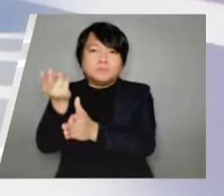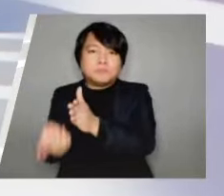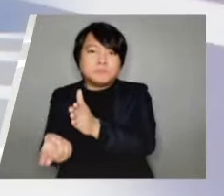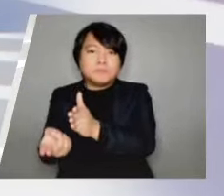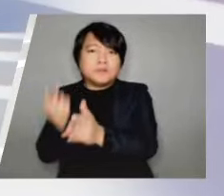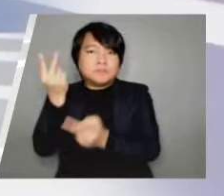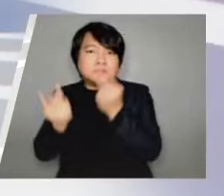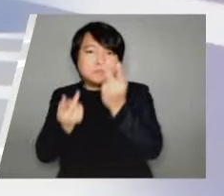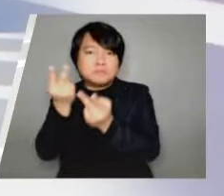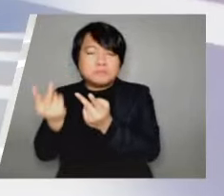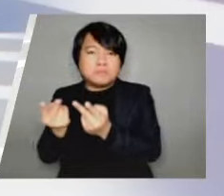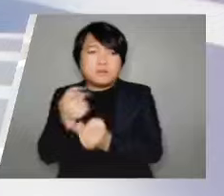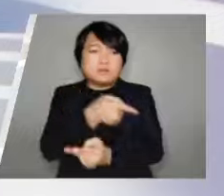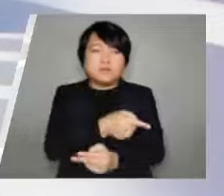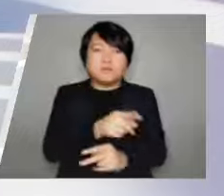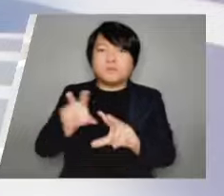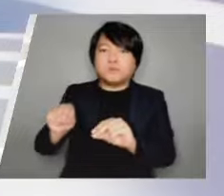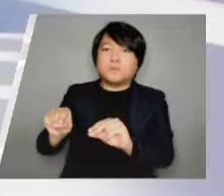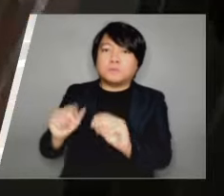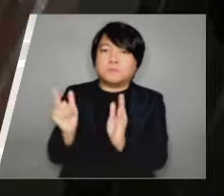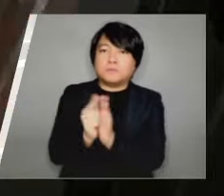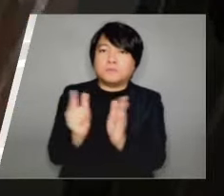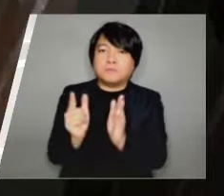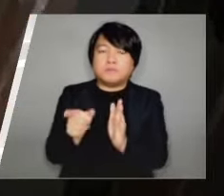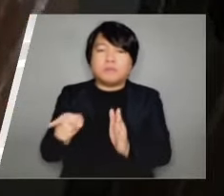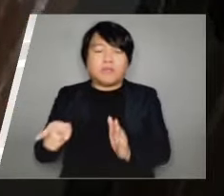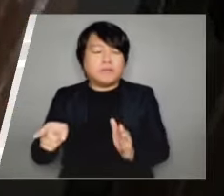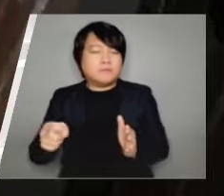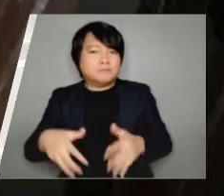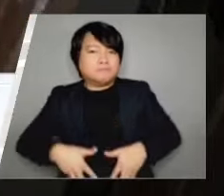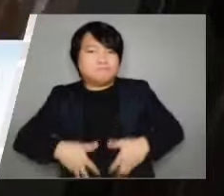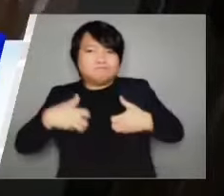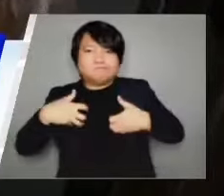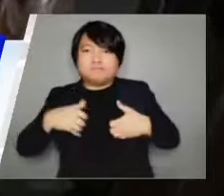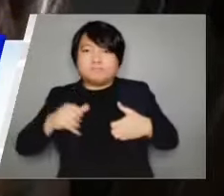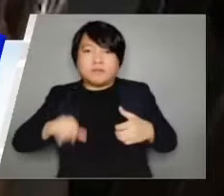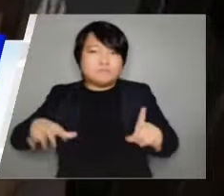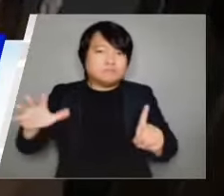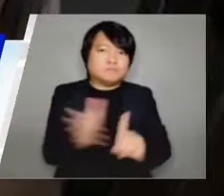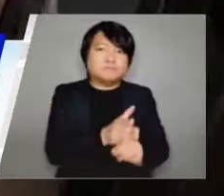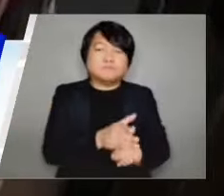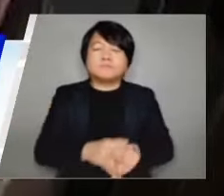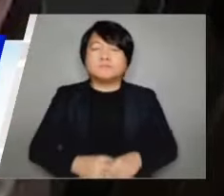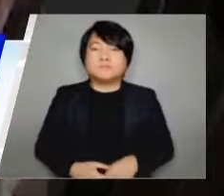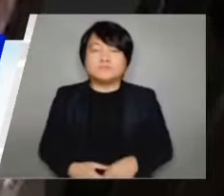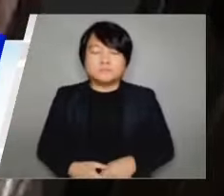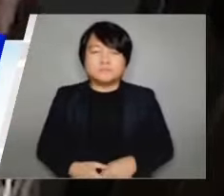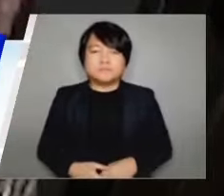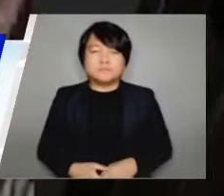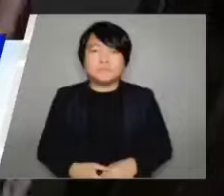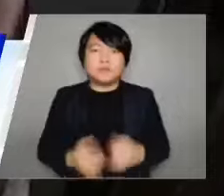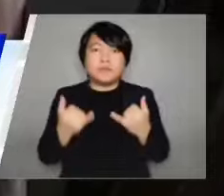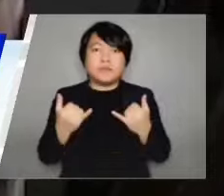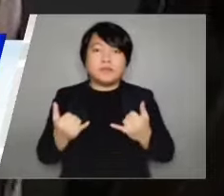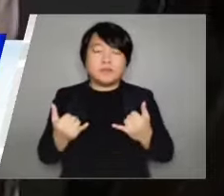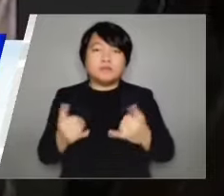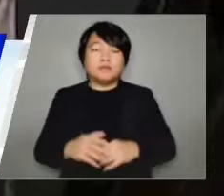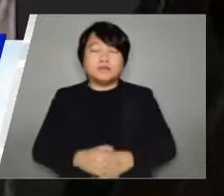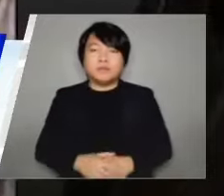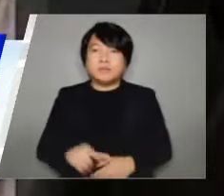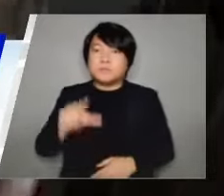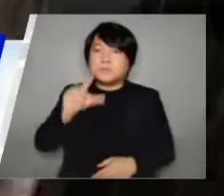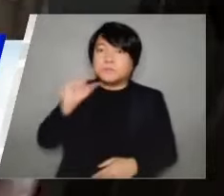nagawa niyang saktan ang kanyang nanay. Mabilis namang na-rescue ang biktima nang itawag sa pulisya ng isang konsihalang